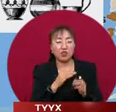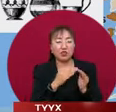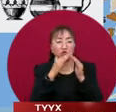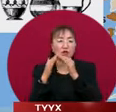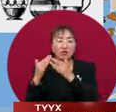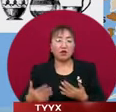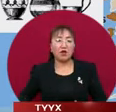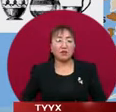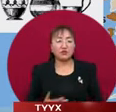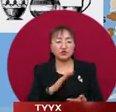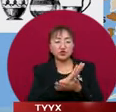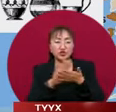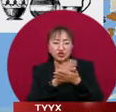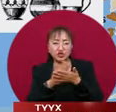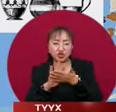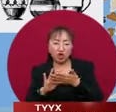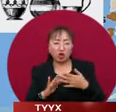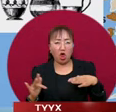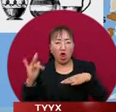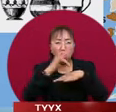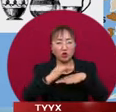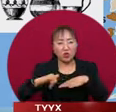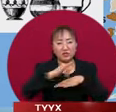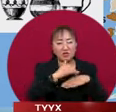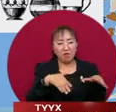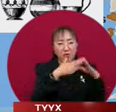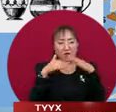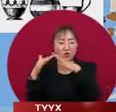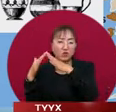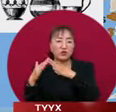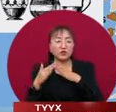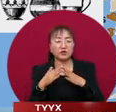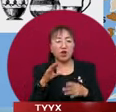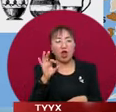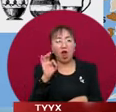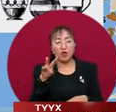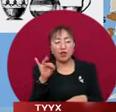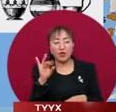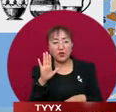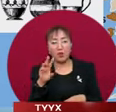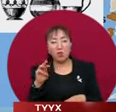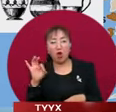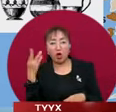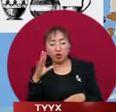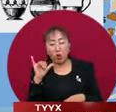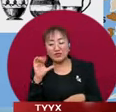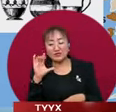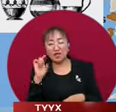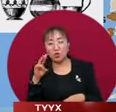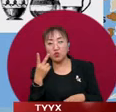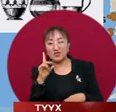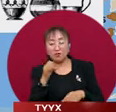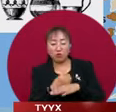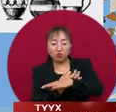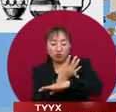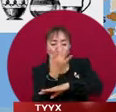газраасаа газартаа оливийн мод, усан үзэм зэрэг газар тариалан эрхэлж амьдардаг байсан байна. А